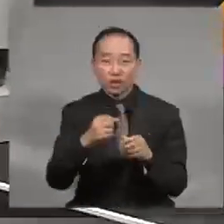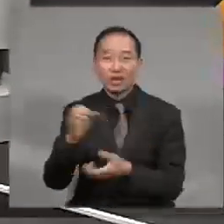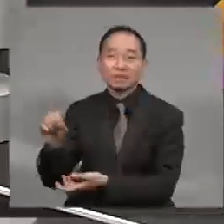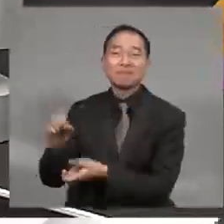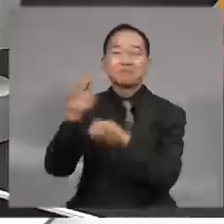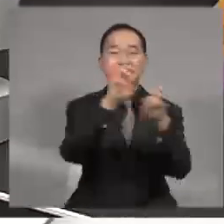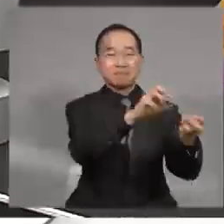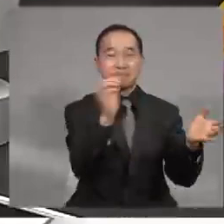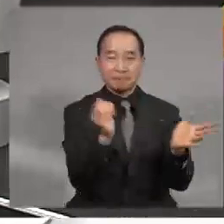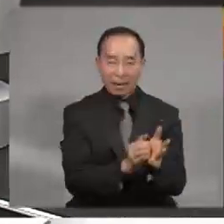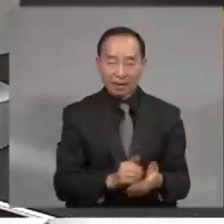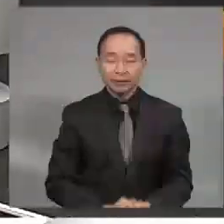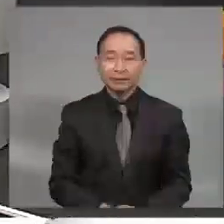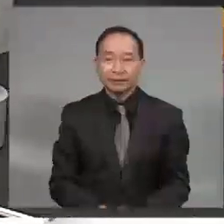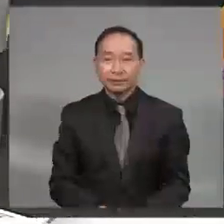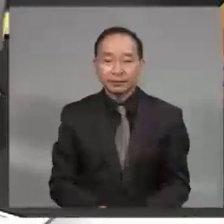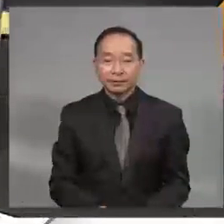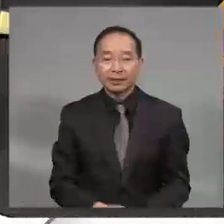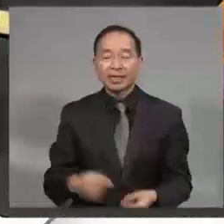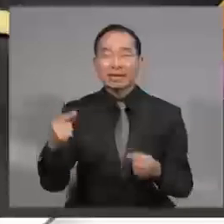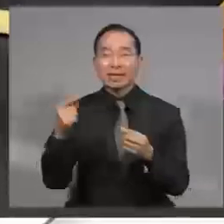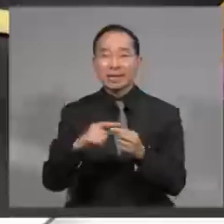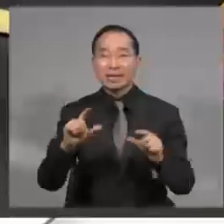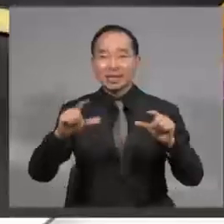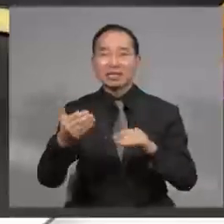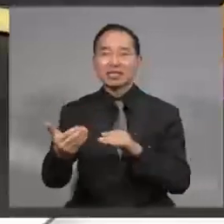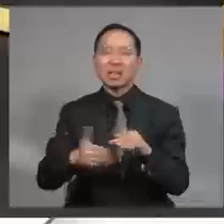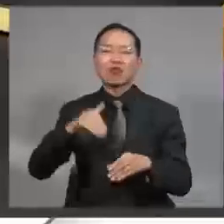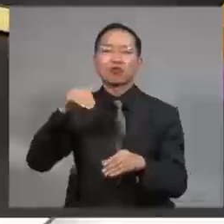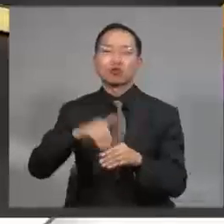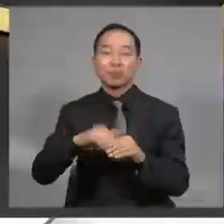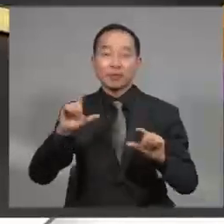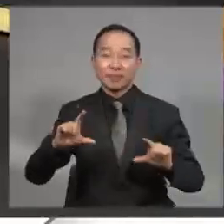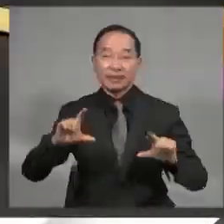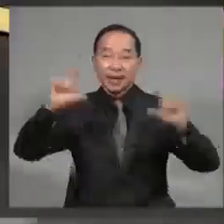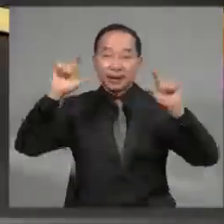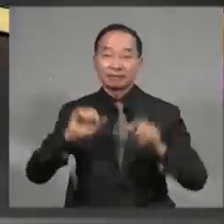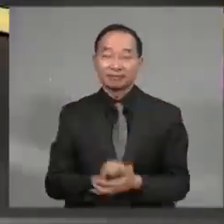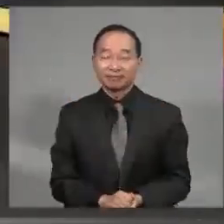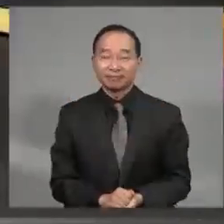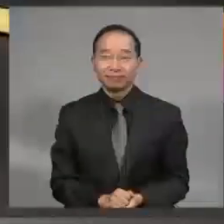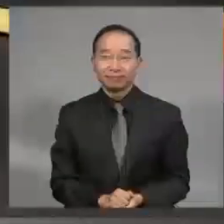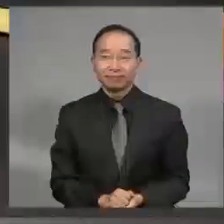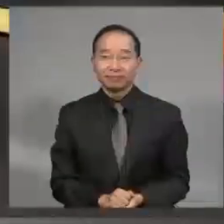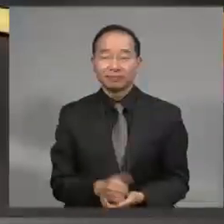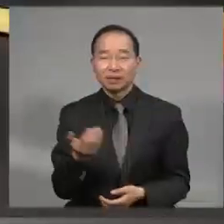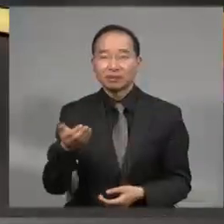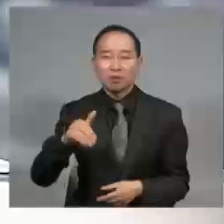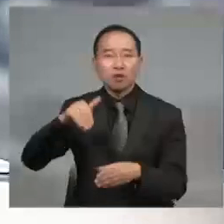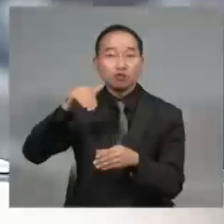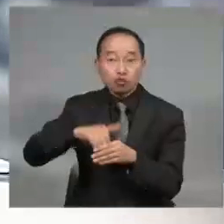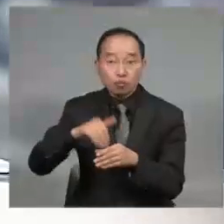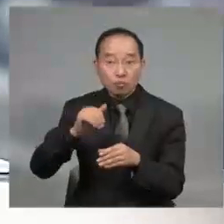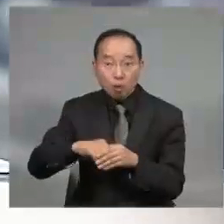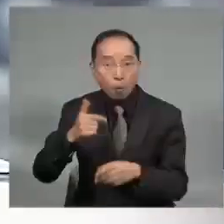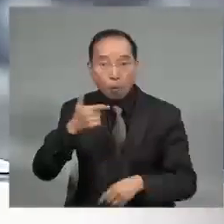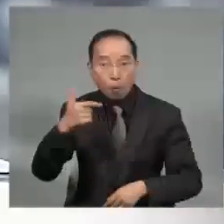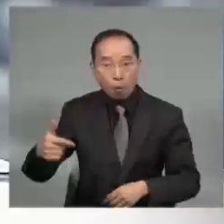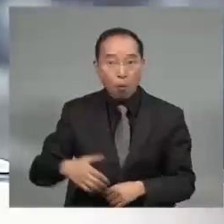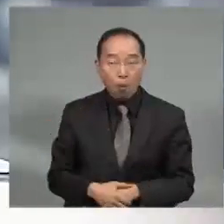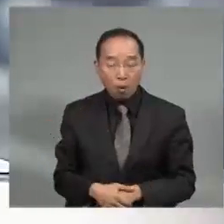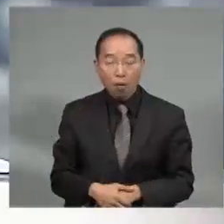제20대 대통령 선거 이제 1일차 사전투표 날이었습니다. 네. 하지만 투표율도 굉장히 높은 것 같고요.